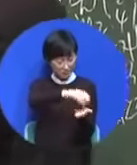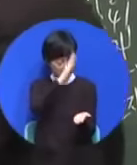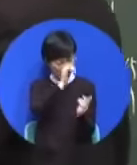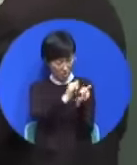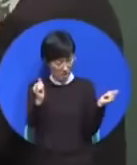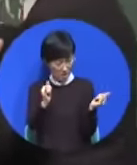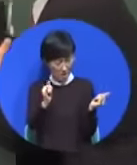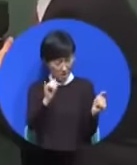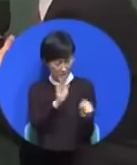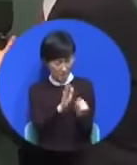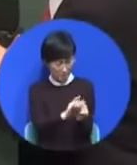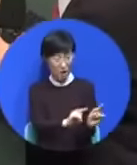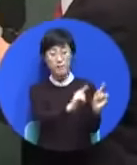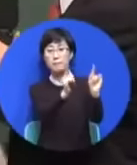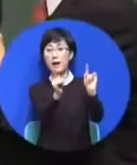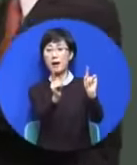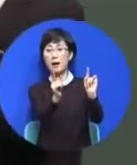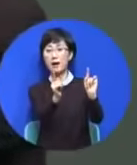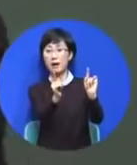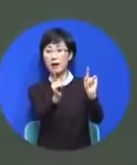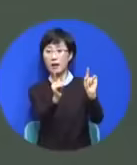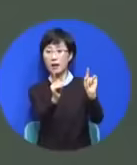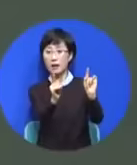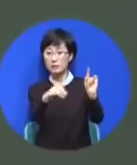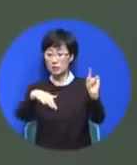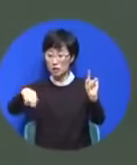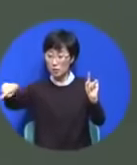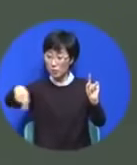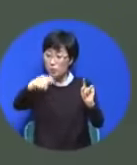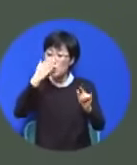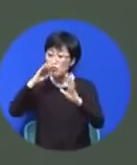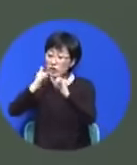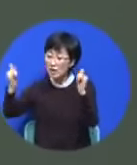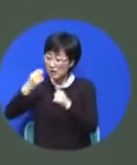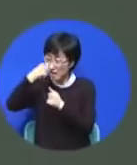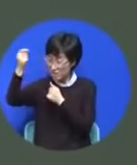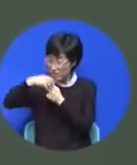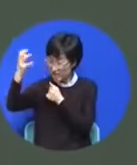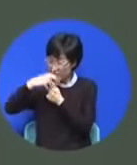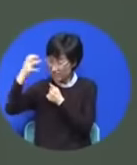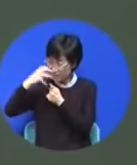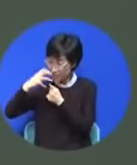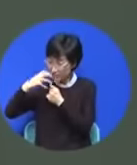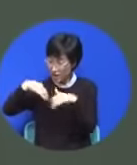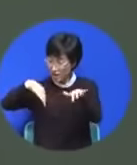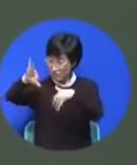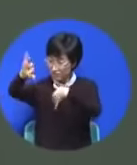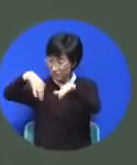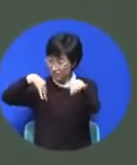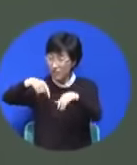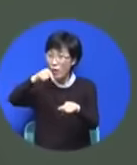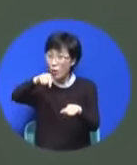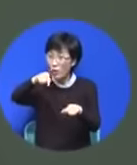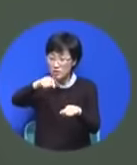거요 핍박하는 자들이 다니고 있는 교회 문앞에서 안전를 이렇게